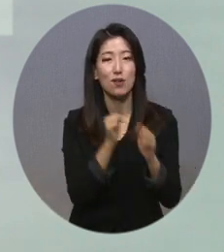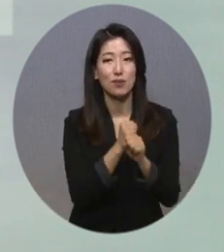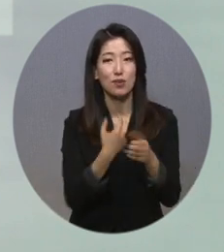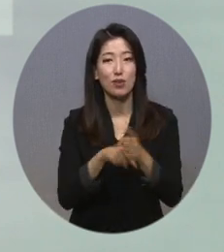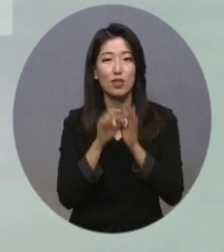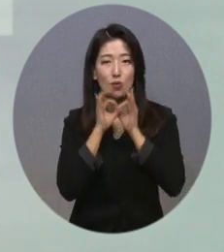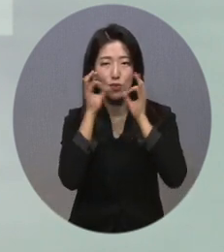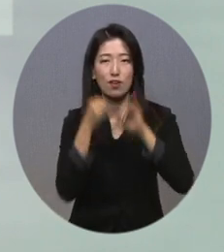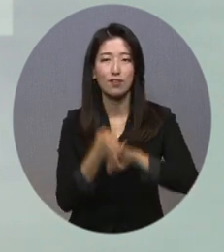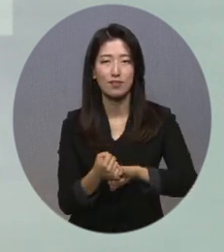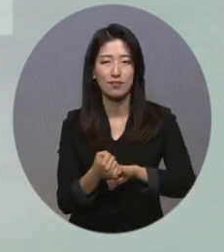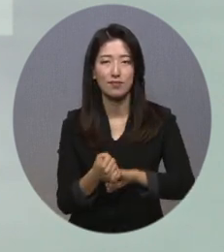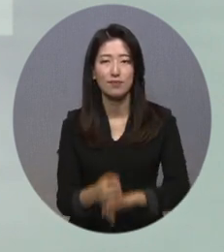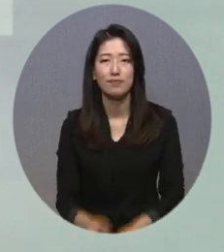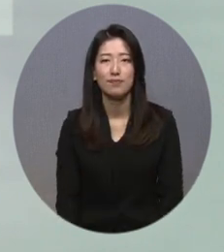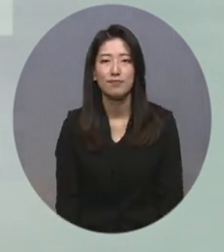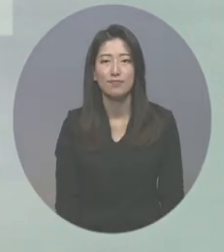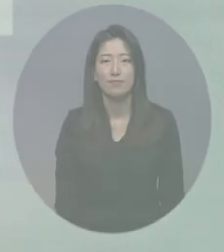다하겠습니다.